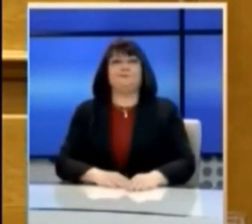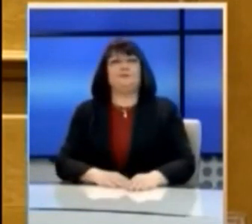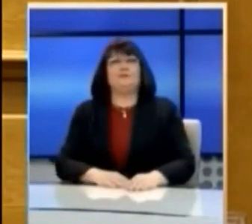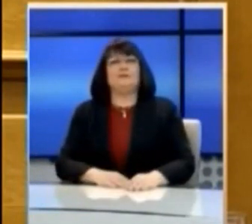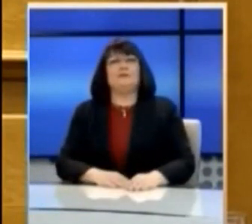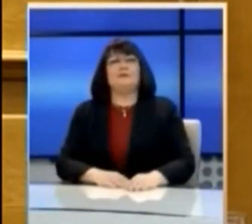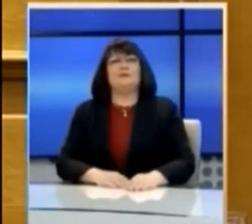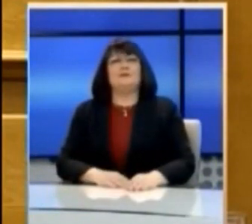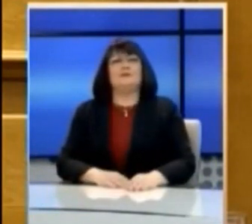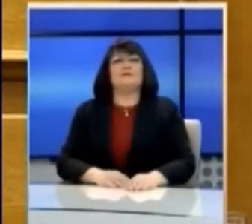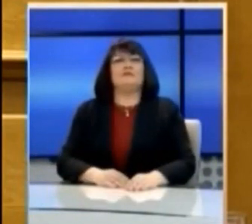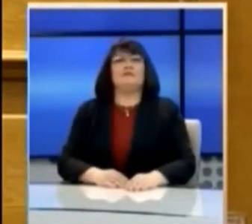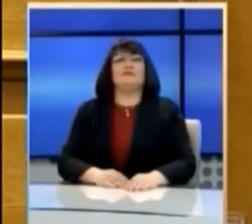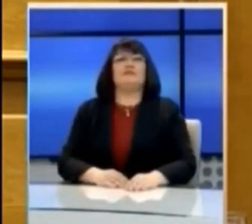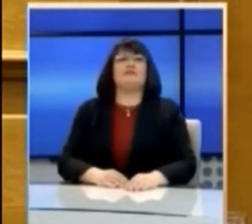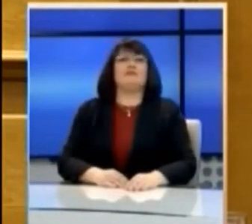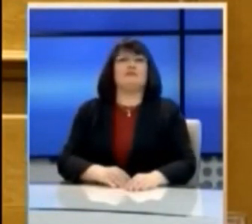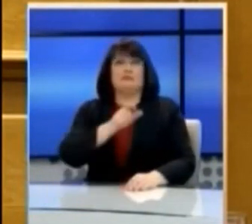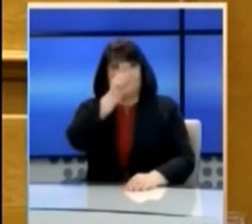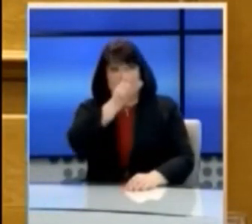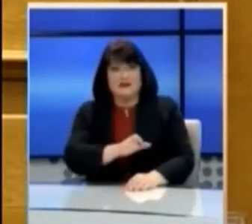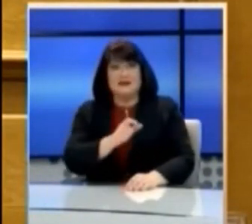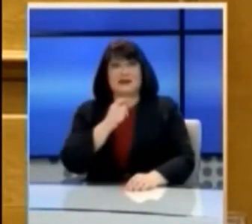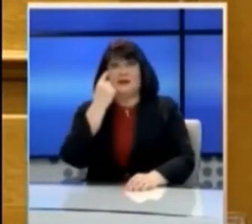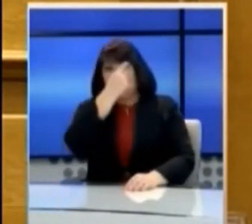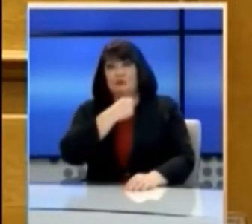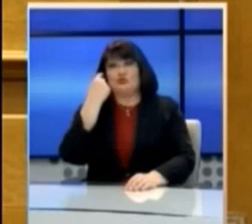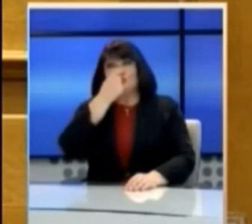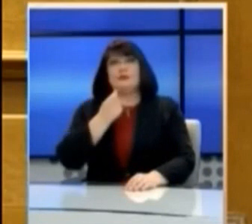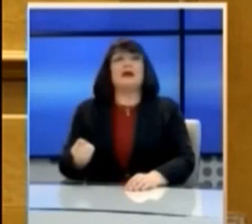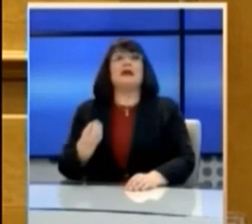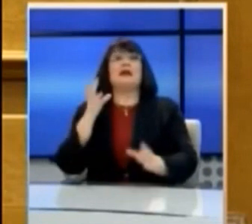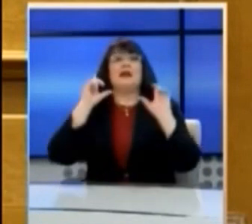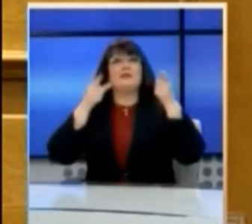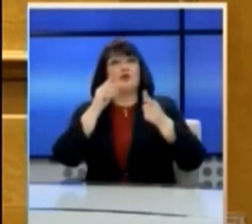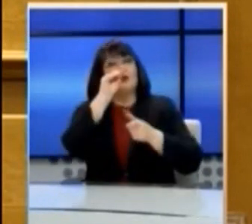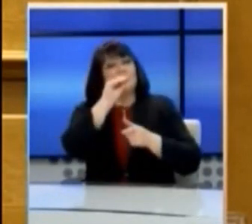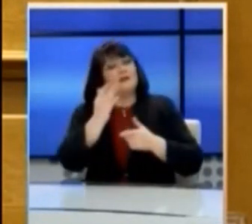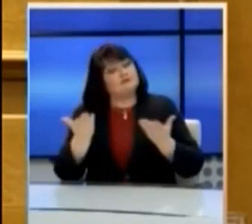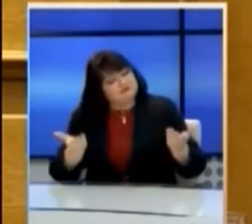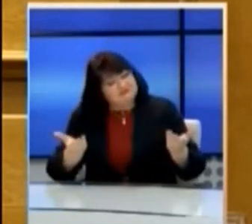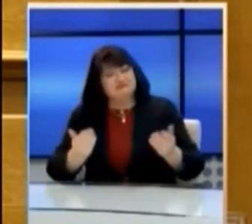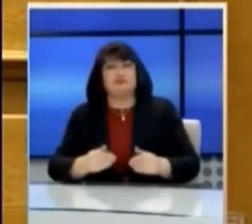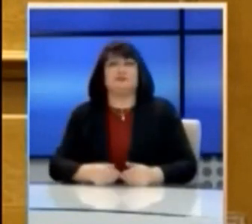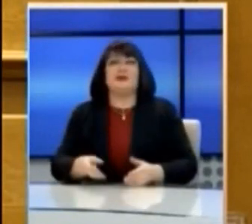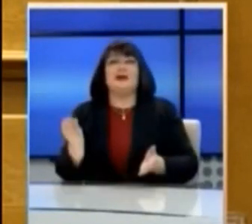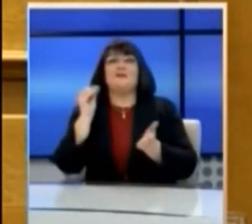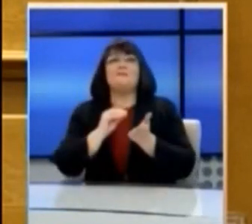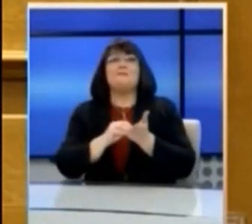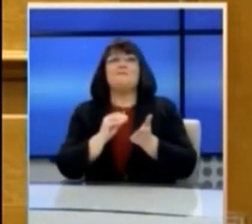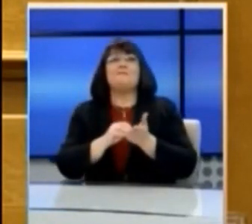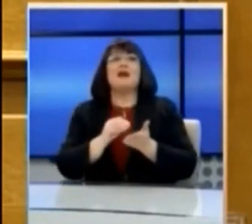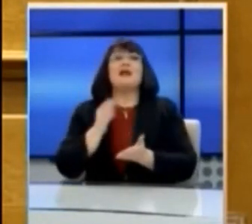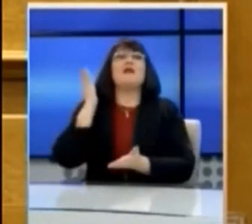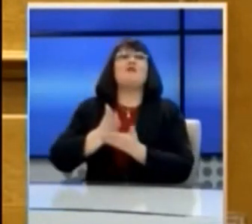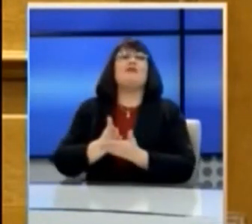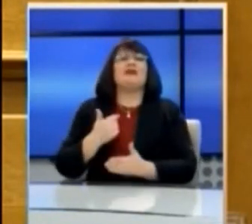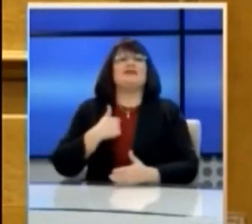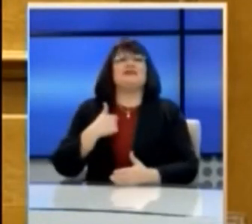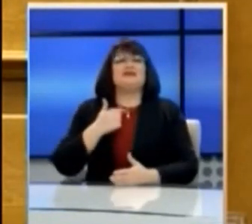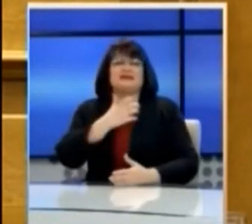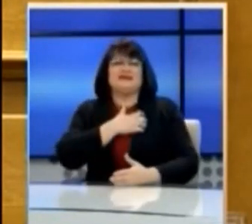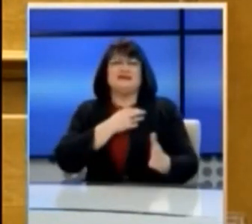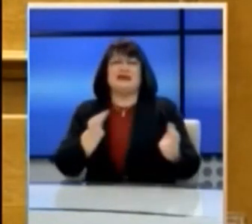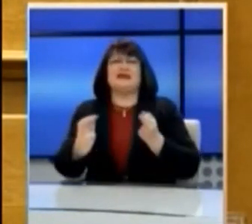Ταυτόχρονα όμως καλωσορίζουμε και εσάς προσωπικά και το κόμμα σας σε μία ακόμα στρατηγική επιλογή